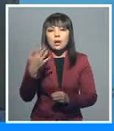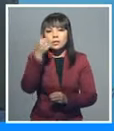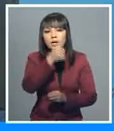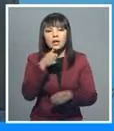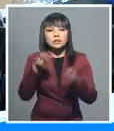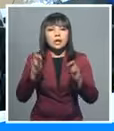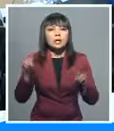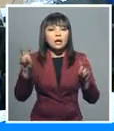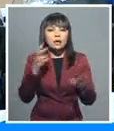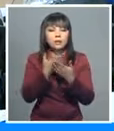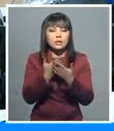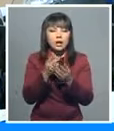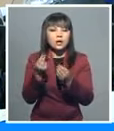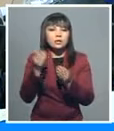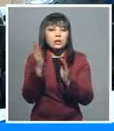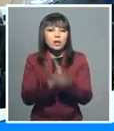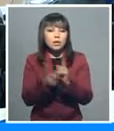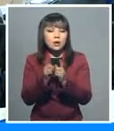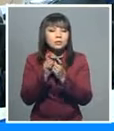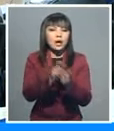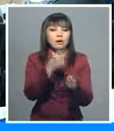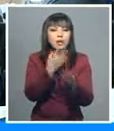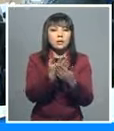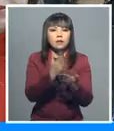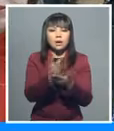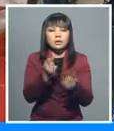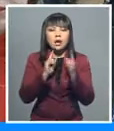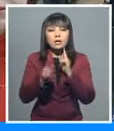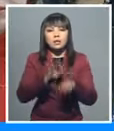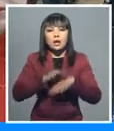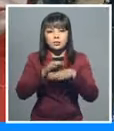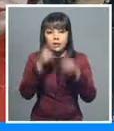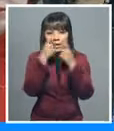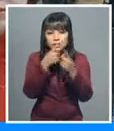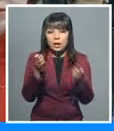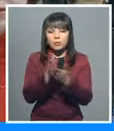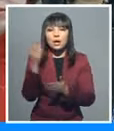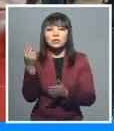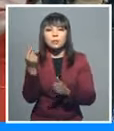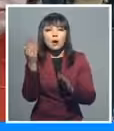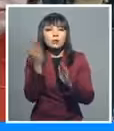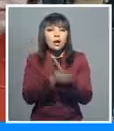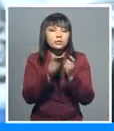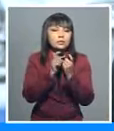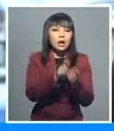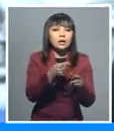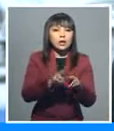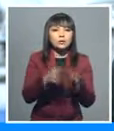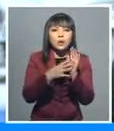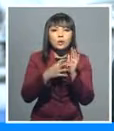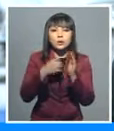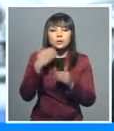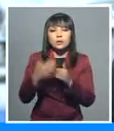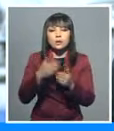2015-2025 жылдарға арналған жемқорлықпен күрес жөніндегі жоба әзірледі. Бұл туралы бүгінгі басқосуда мәлім болды. Жемқорлықпен күрестің маңызды шарттары бойынша